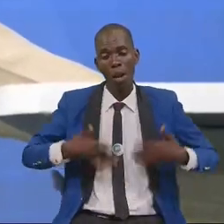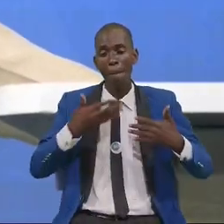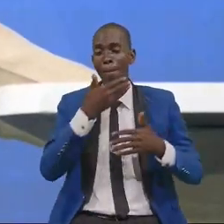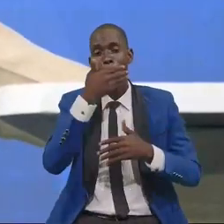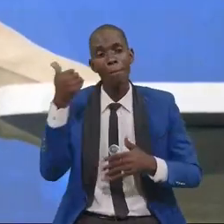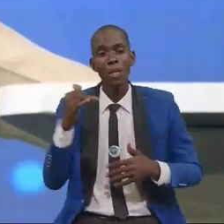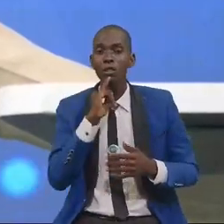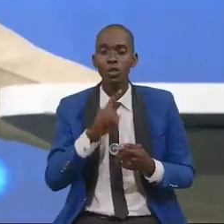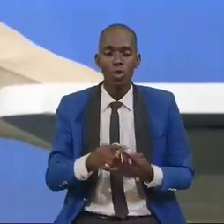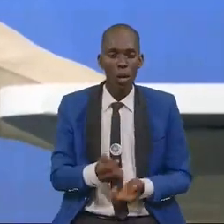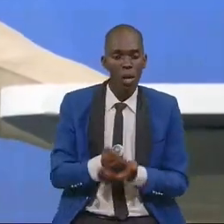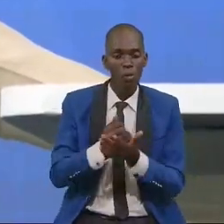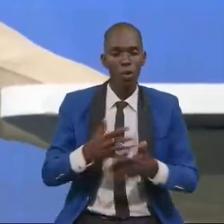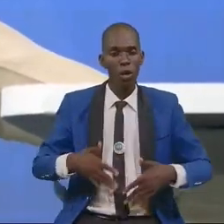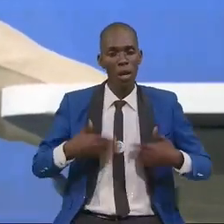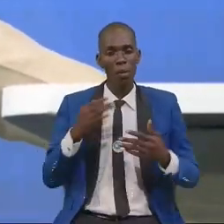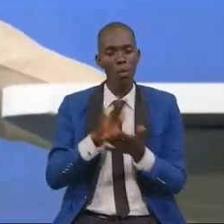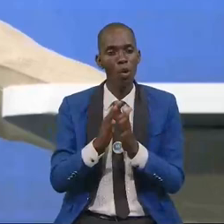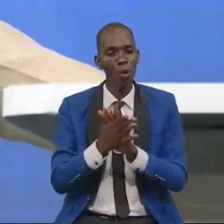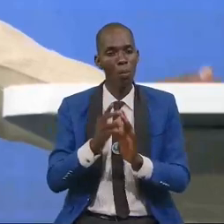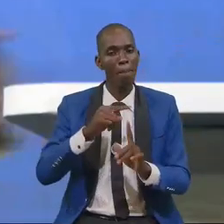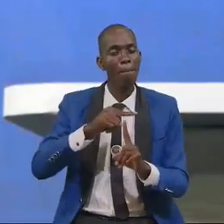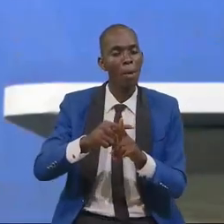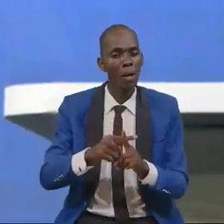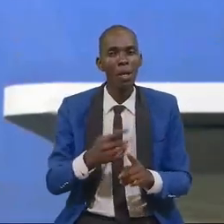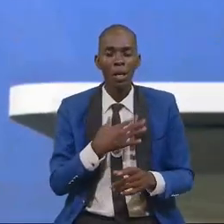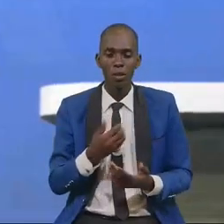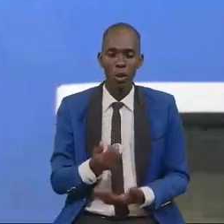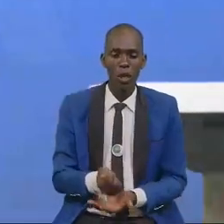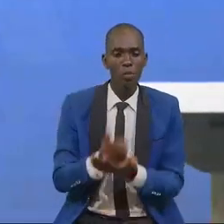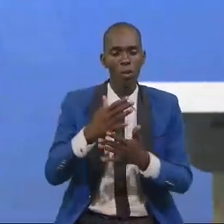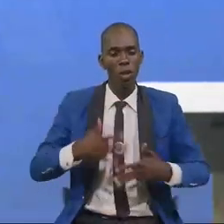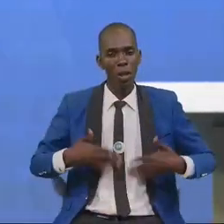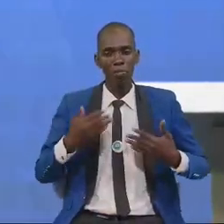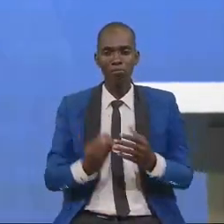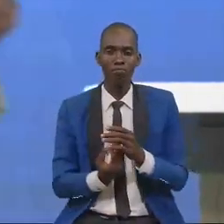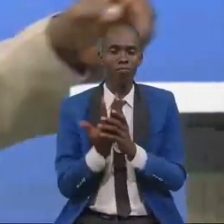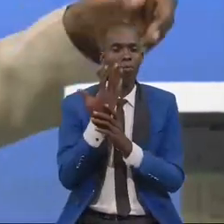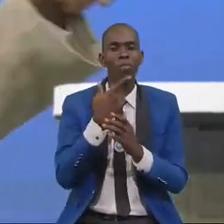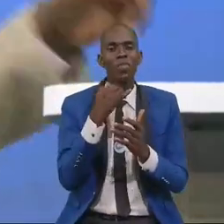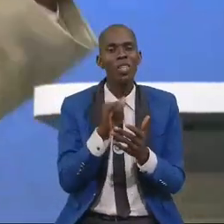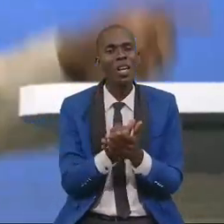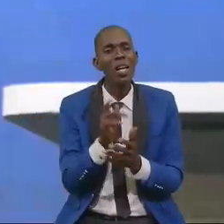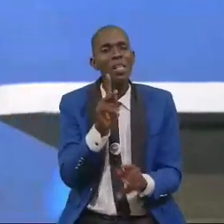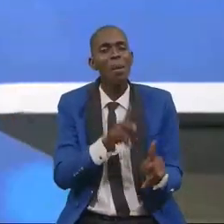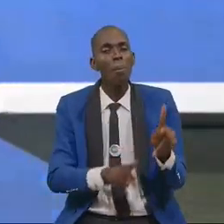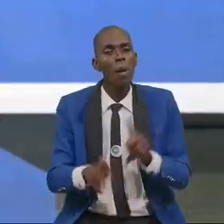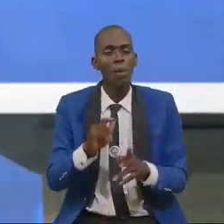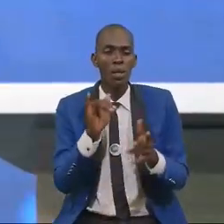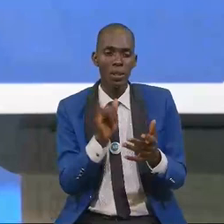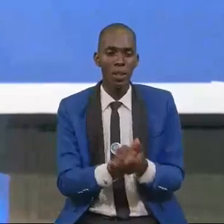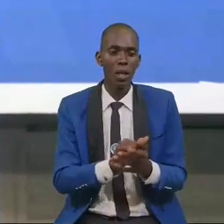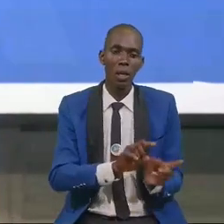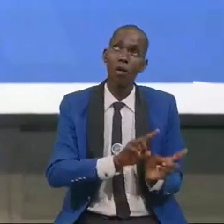que ta vie soit positive le changement c'est pour que ta vie soit productive alors ceux-là qui s'approche de